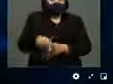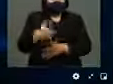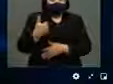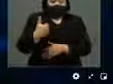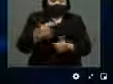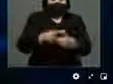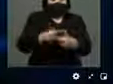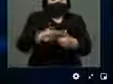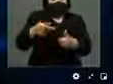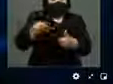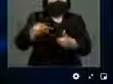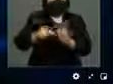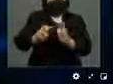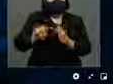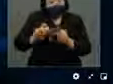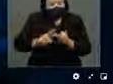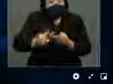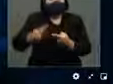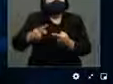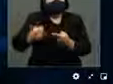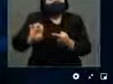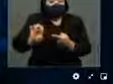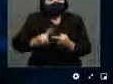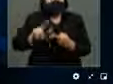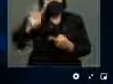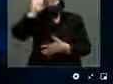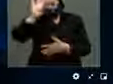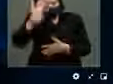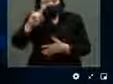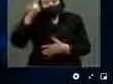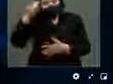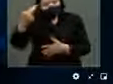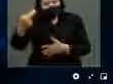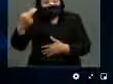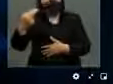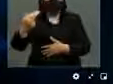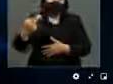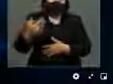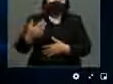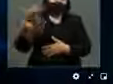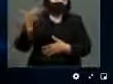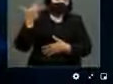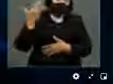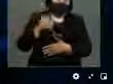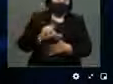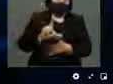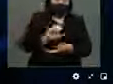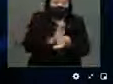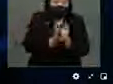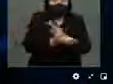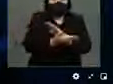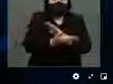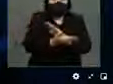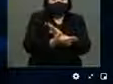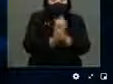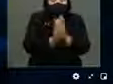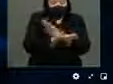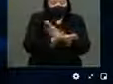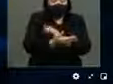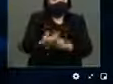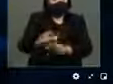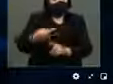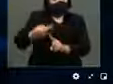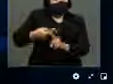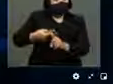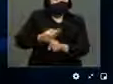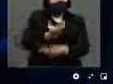ครับป้อมปราบราชเทวีคลองเตยห้วยขวางนะครับจากเดิมที่สีเหลืองมาเป็นในช่วงของเดือน